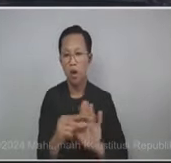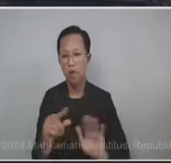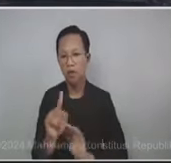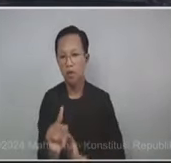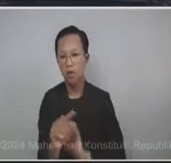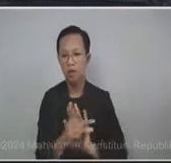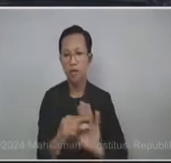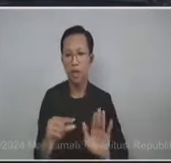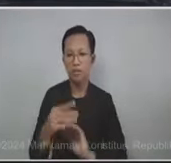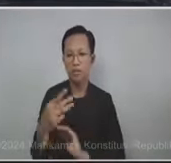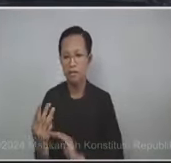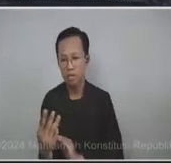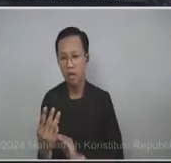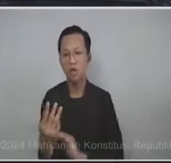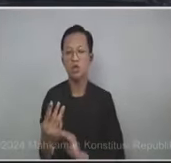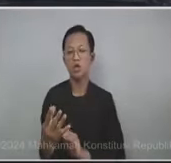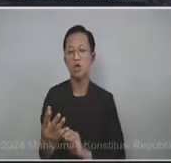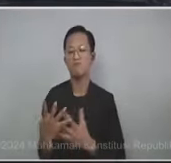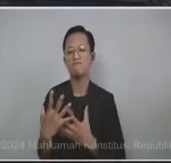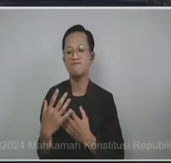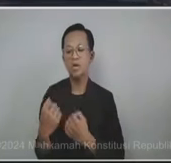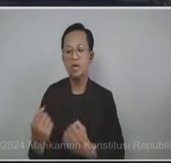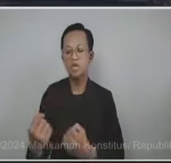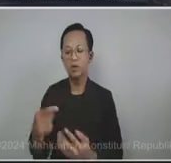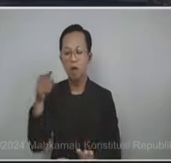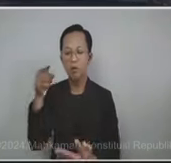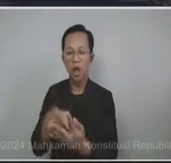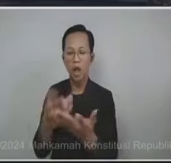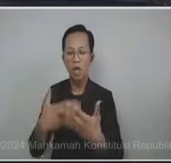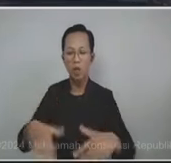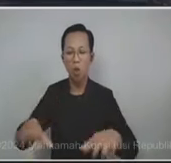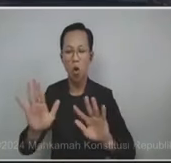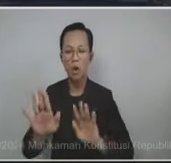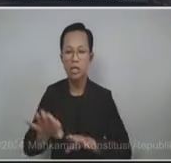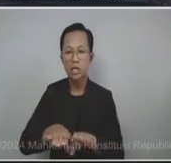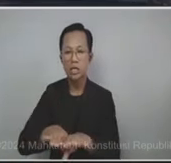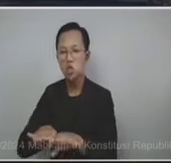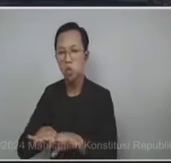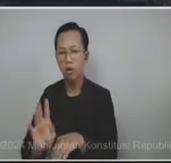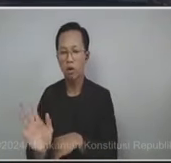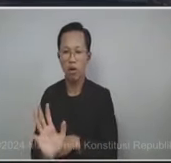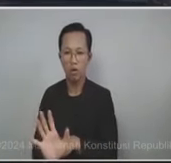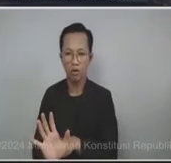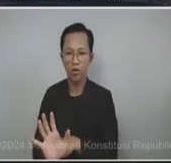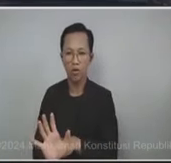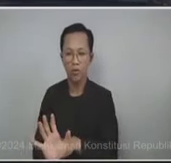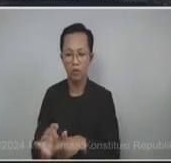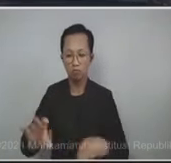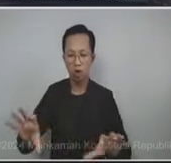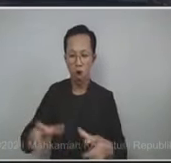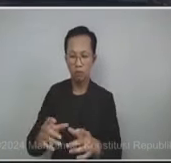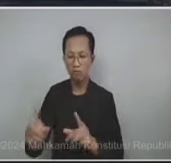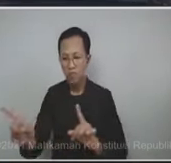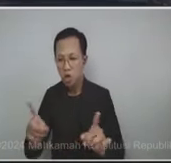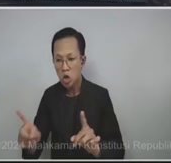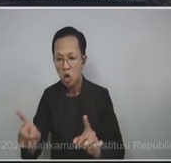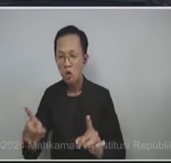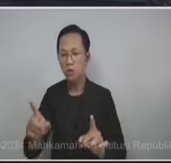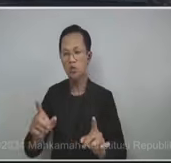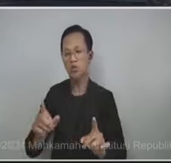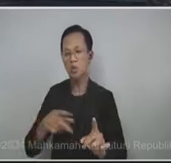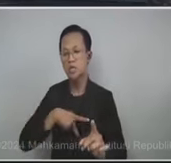ternyata tidak sejalan dengan prinsip pemilihan yang demokratis dan menimbulkan ketidakadilan yang inolel bagi partai politik peserta pemilu untuk dapat mengusulkan